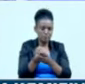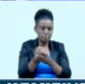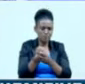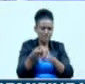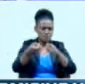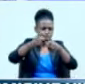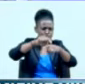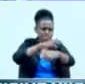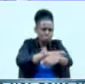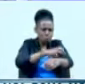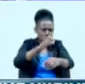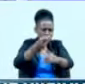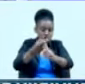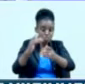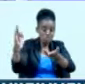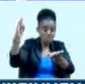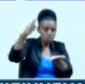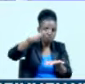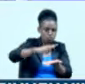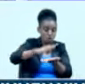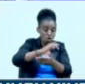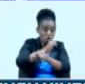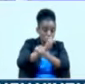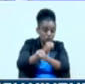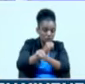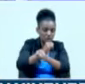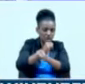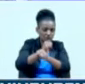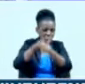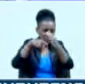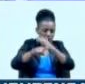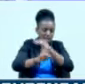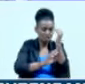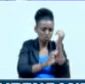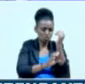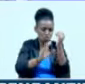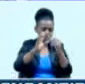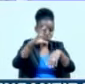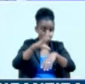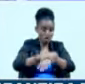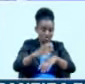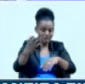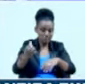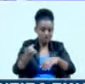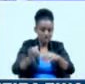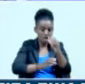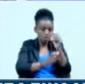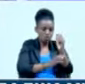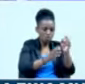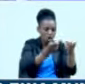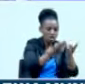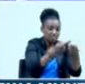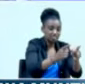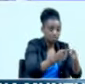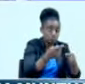ugushyiramo ingufu kugira ngo abava hanze twirinde ko bamena bakinjira mu gihugu banduye, n'abari mu gihugu ahantu